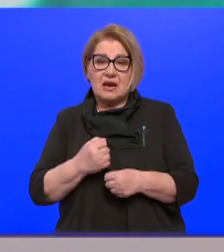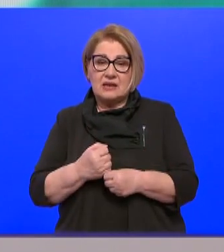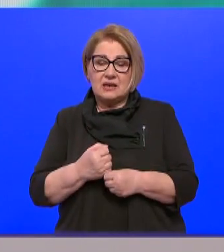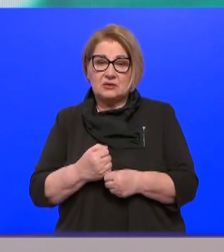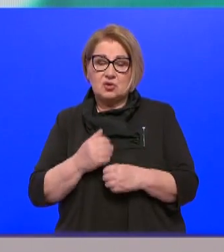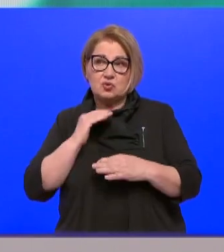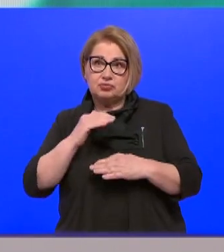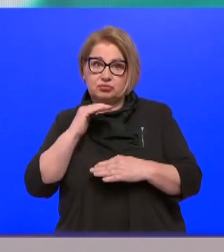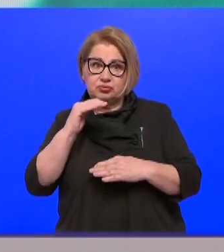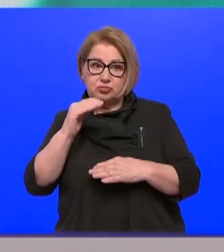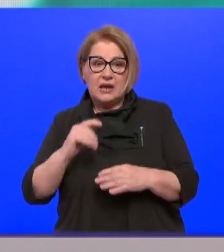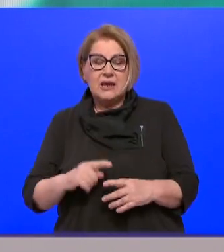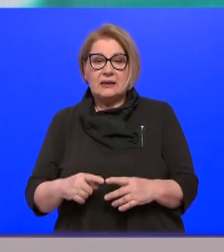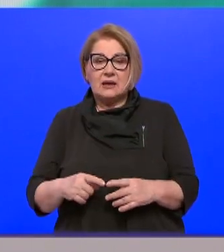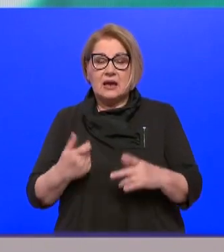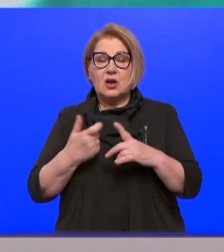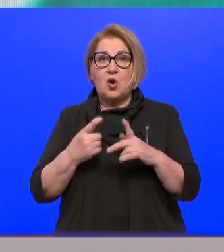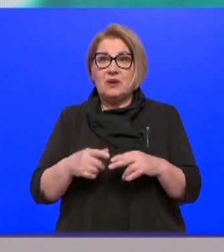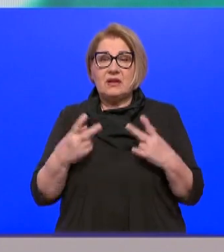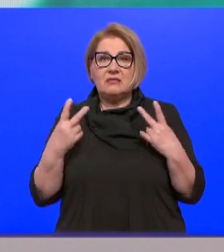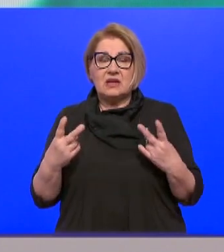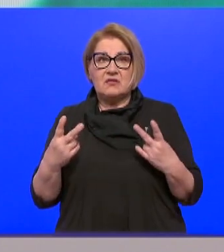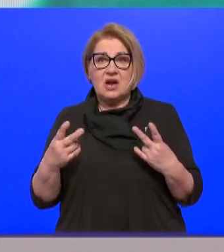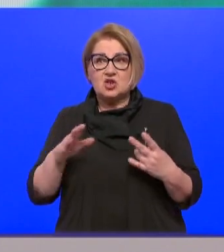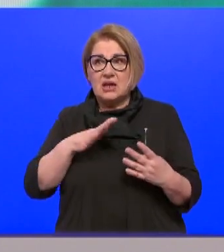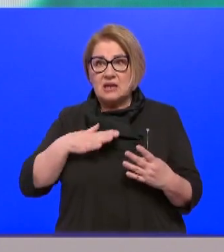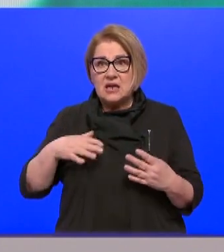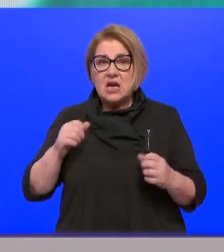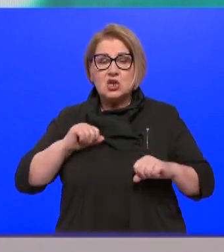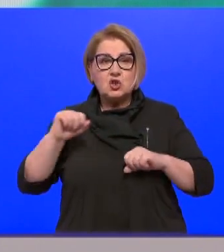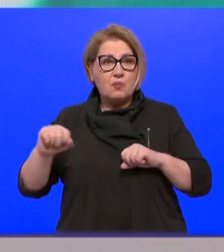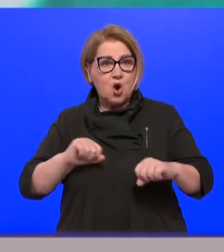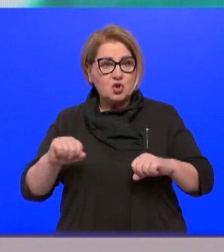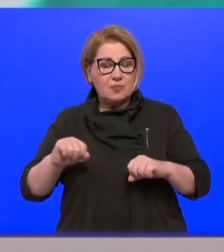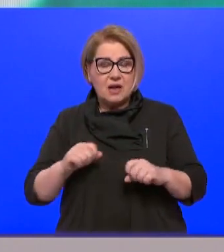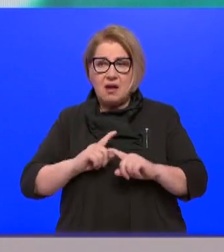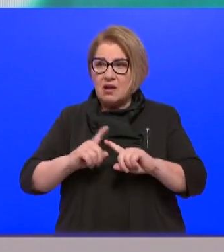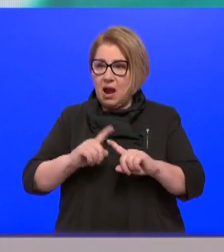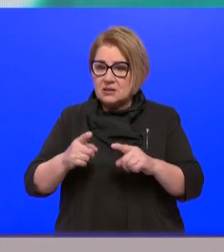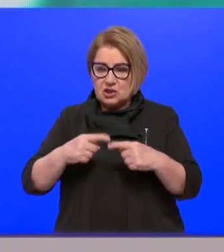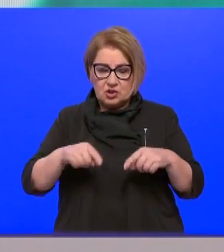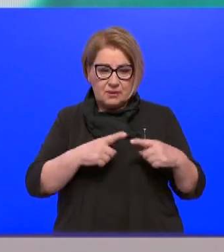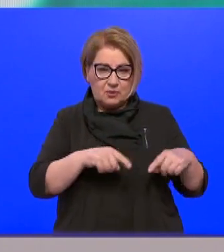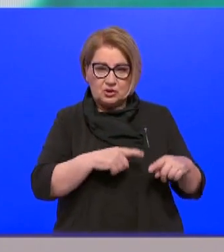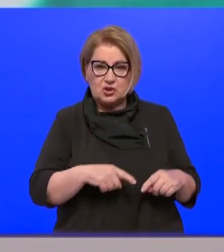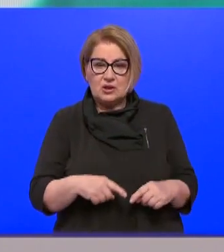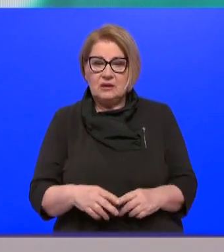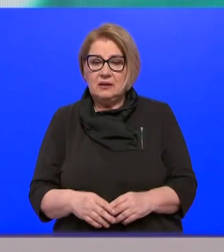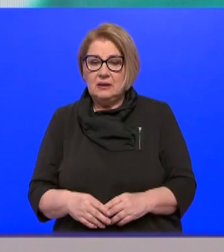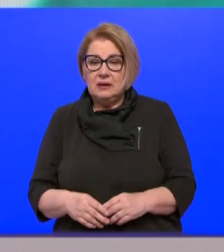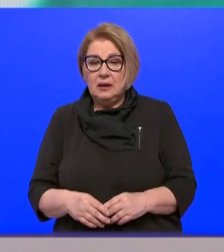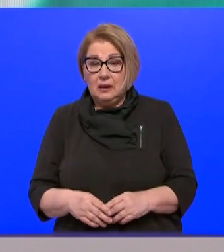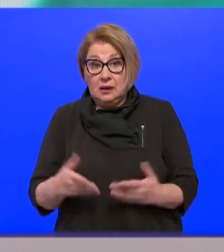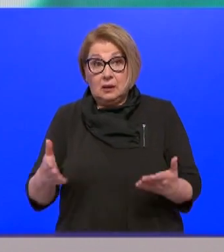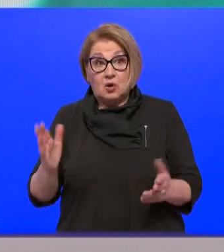višeslojne uloge koje su kompetentne na toliko područja, toliko su sposobne i toliko u stvari na više kategorija, u više kategorija bi u